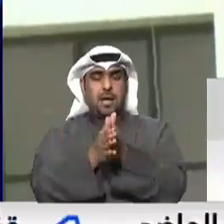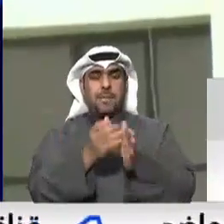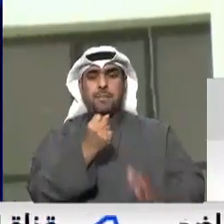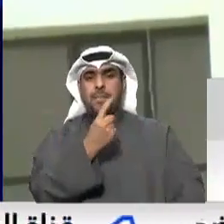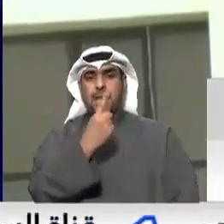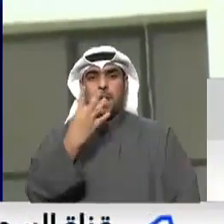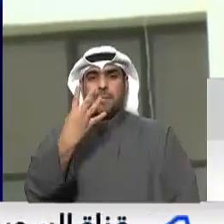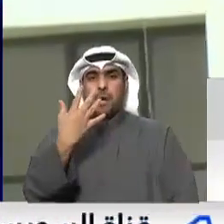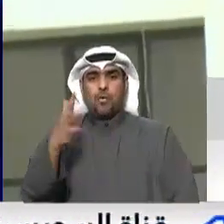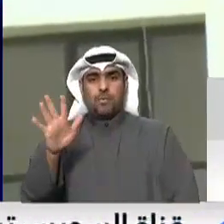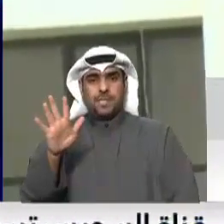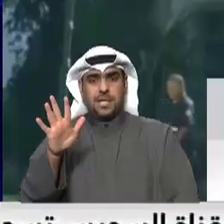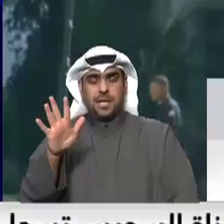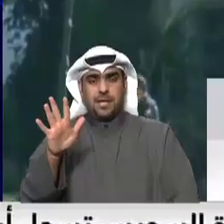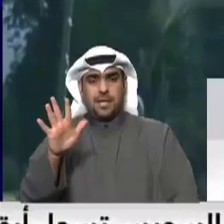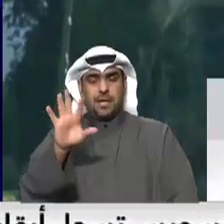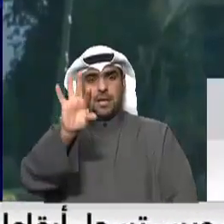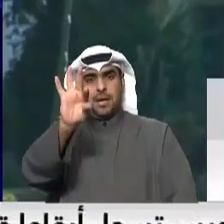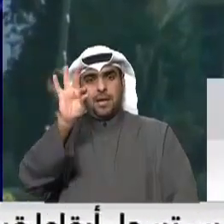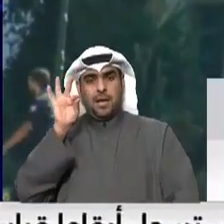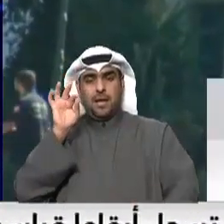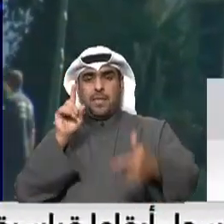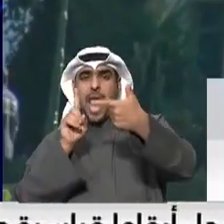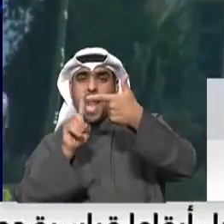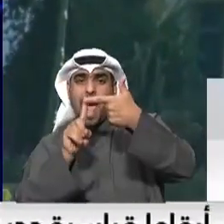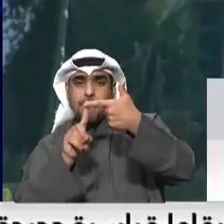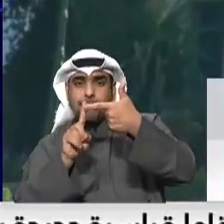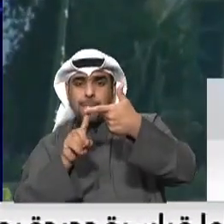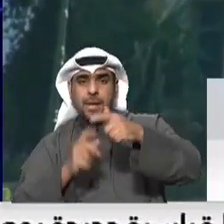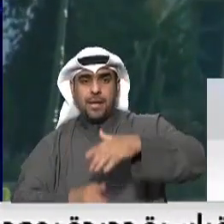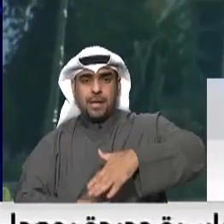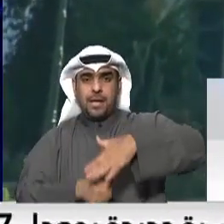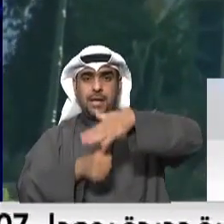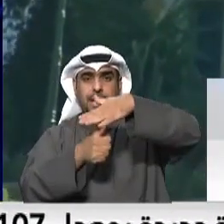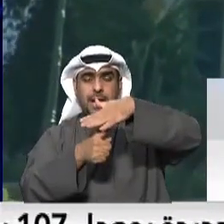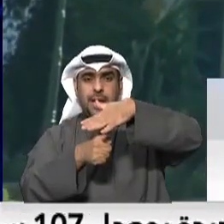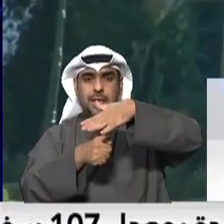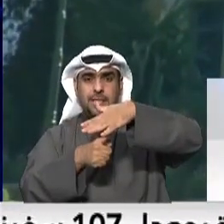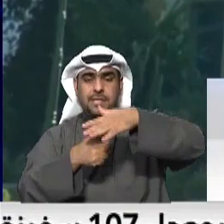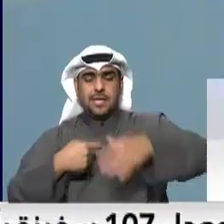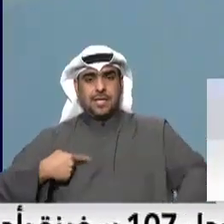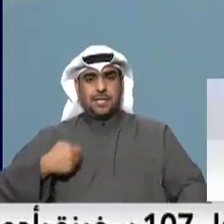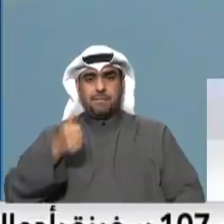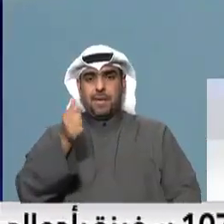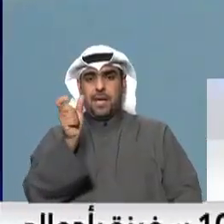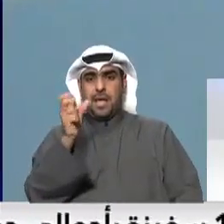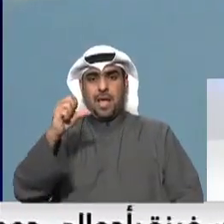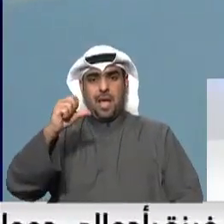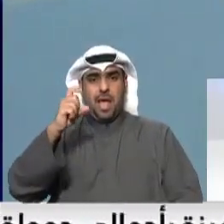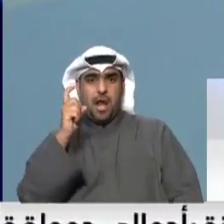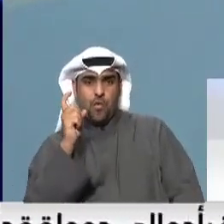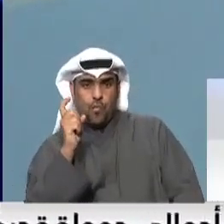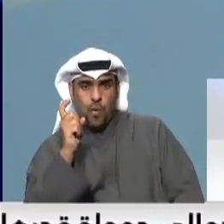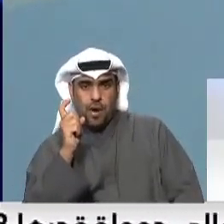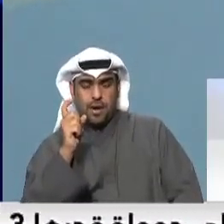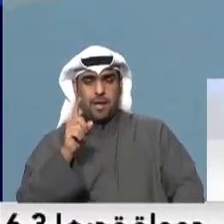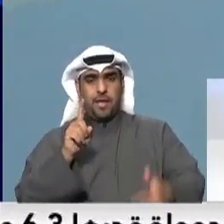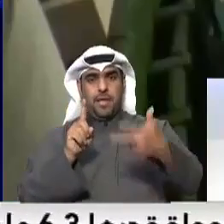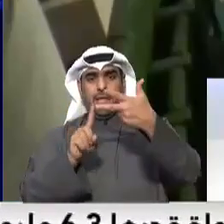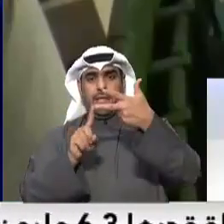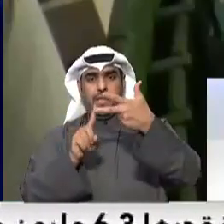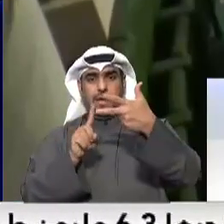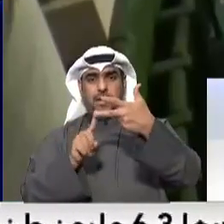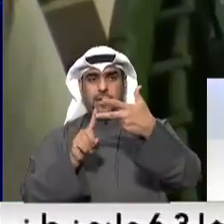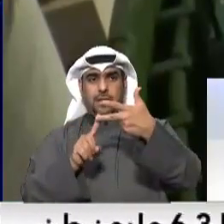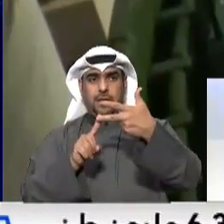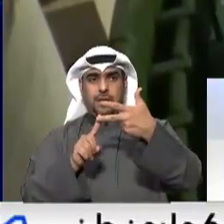154. كما تم انتخاب أنور المرزوقي كنائب أول وسوسن المبروك كنائبة ثانية لرئيس مجلس